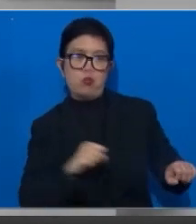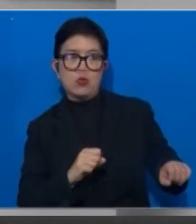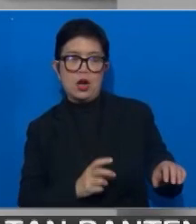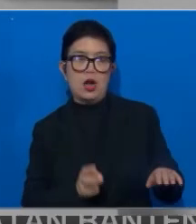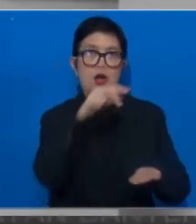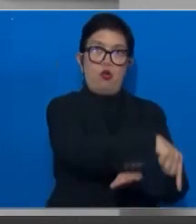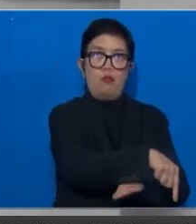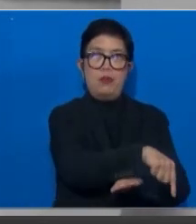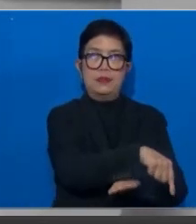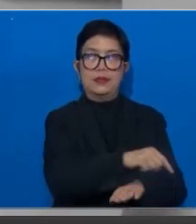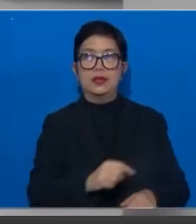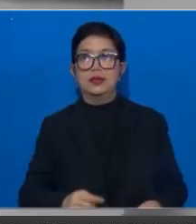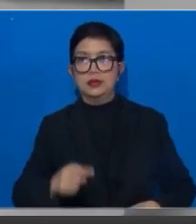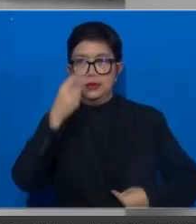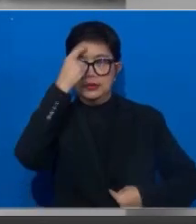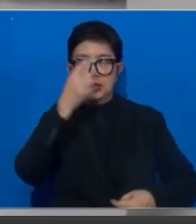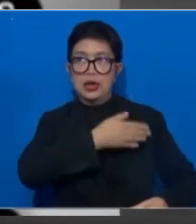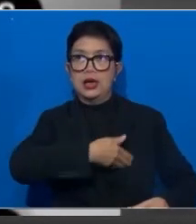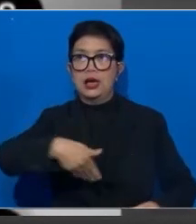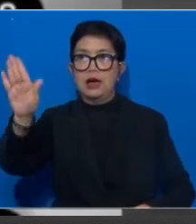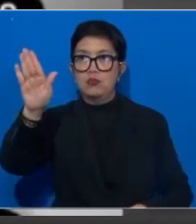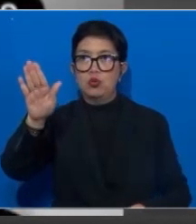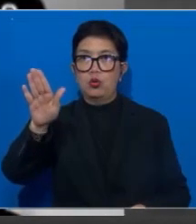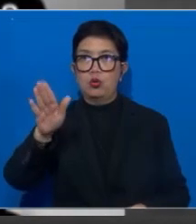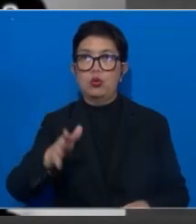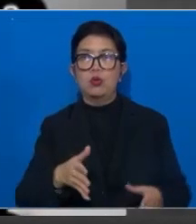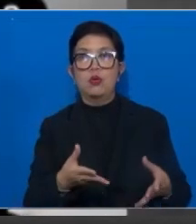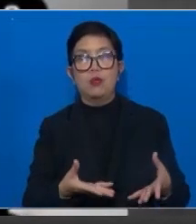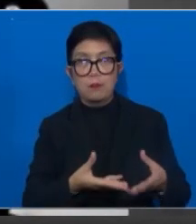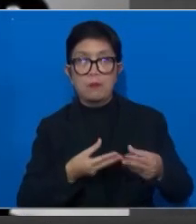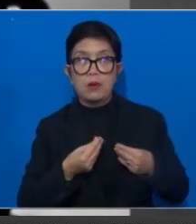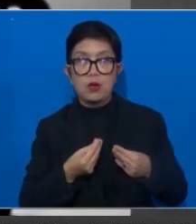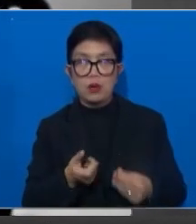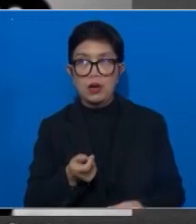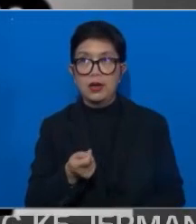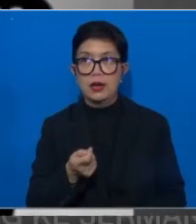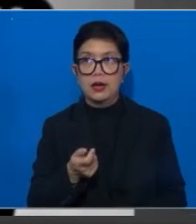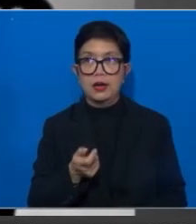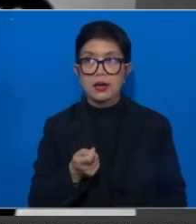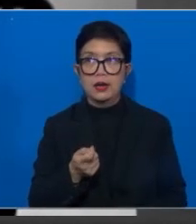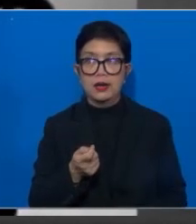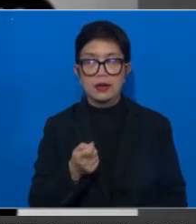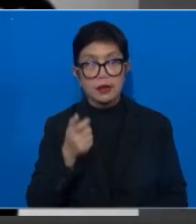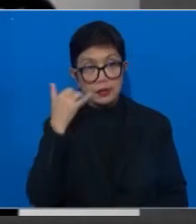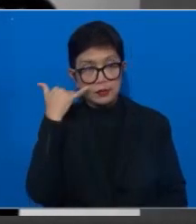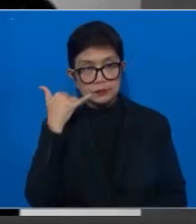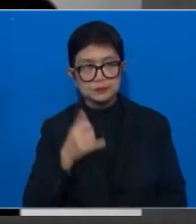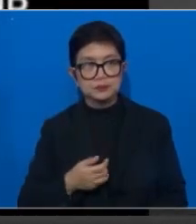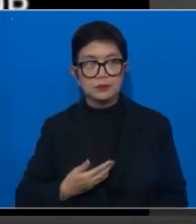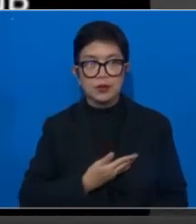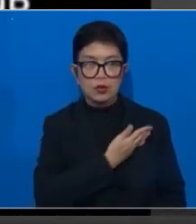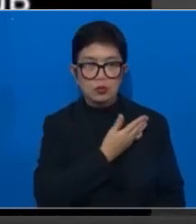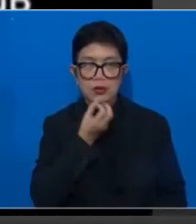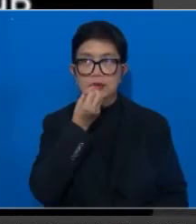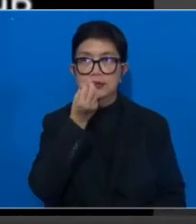warga, sedangkan tersangka kabur dengan membawa ponsel milik korban. Aksi pemerasan ini menjadi viral setelah korban mengunggah